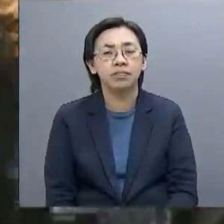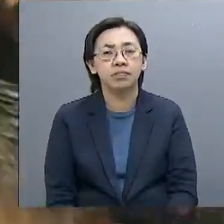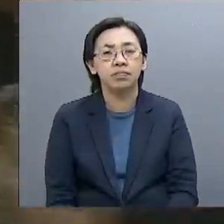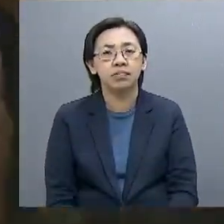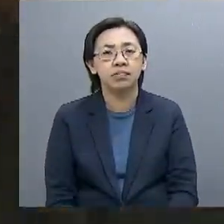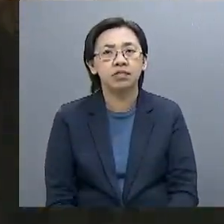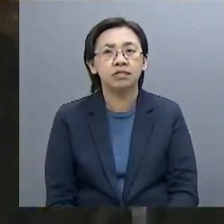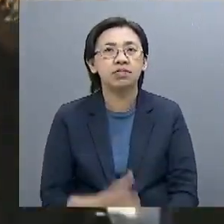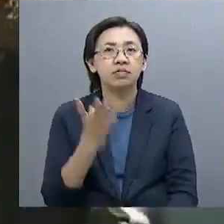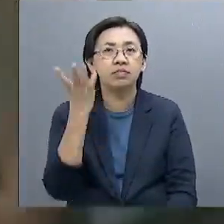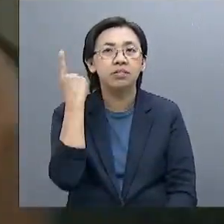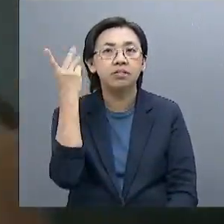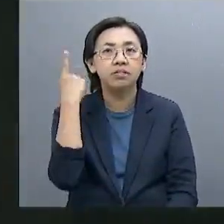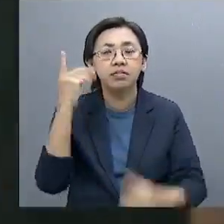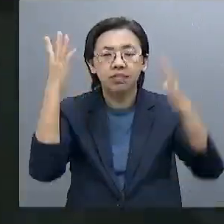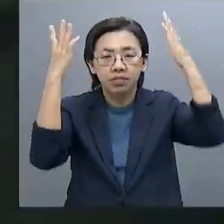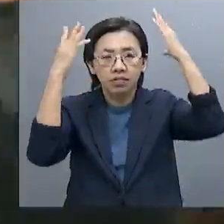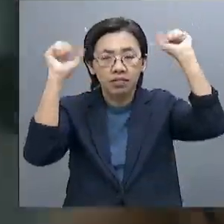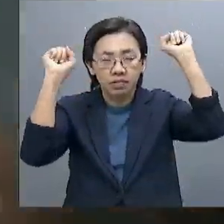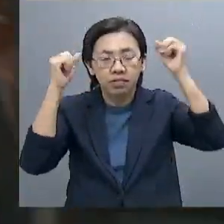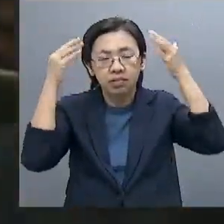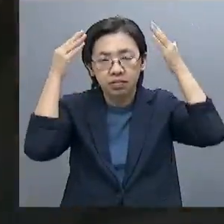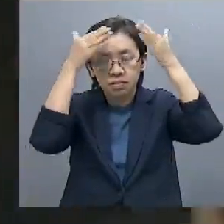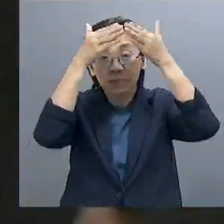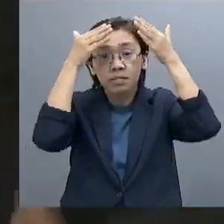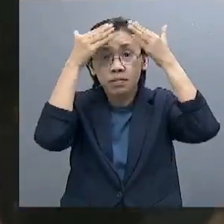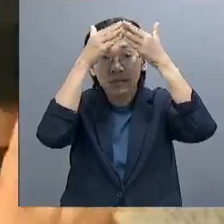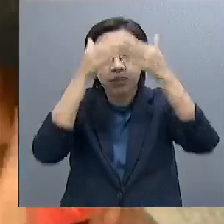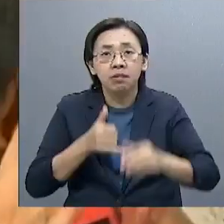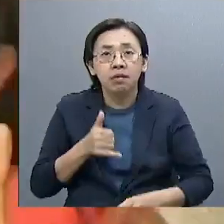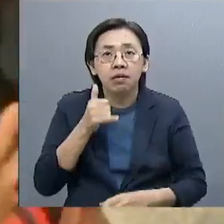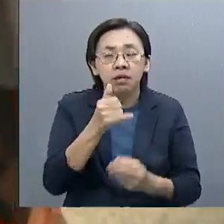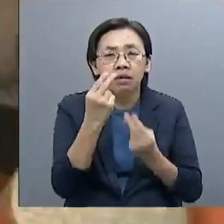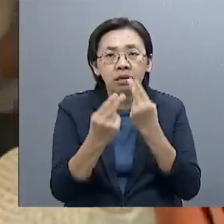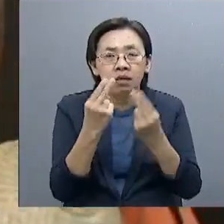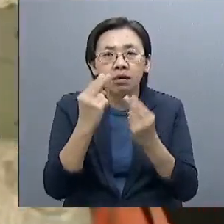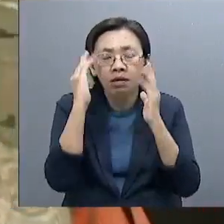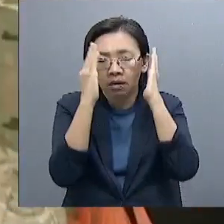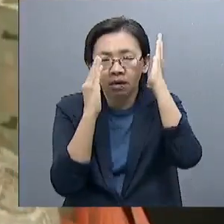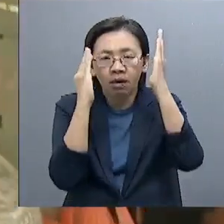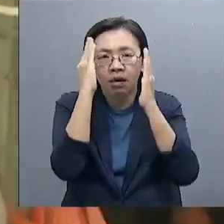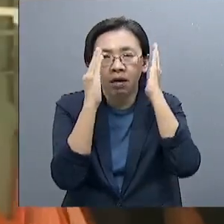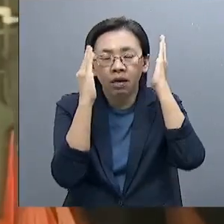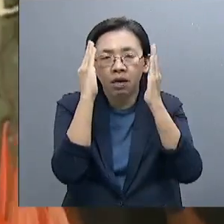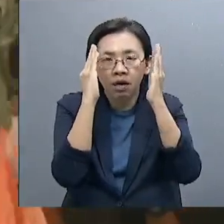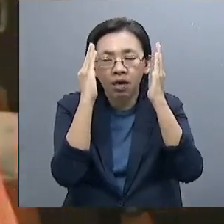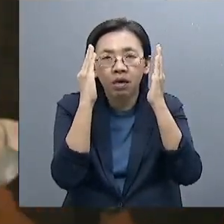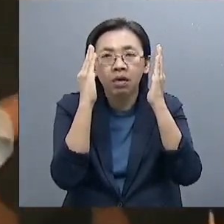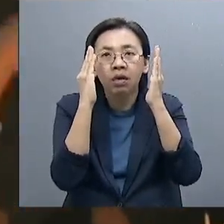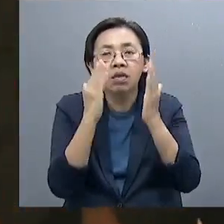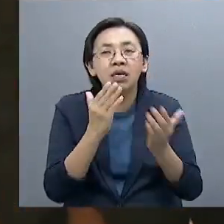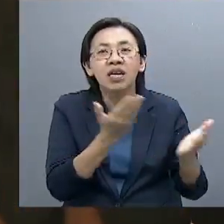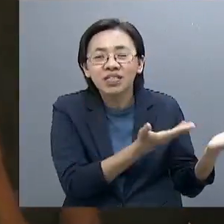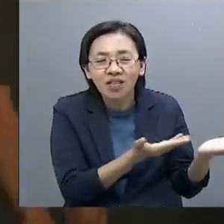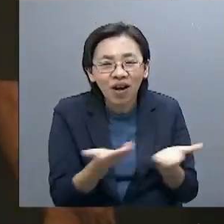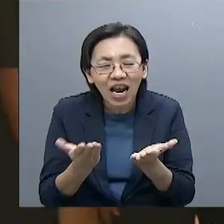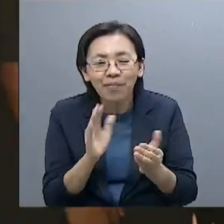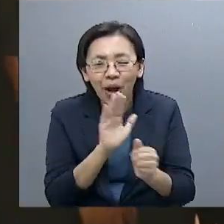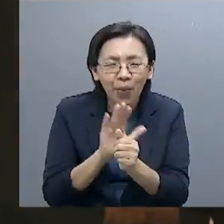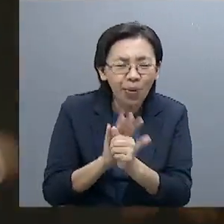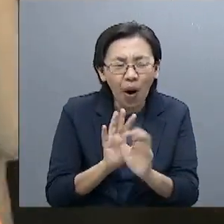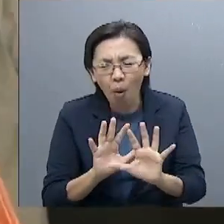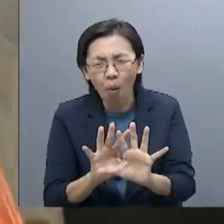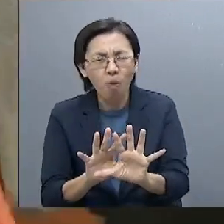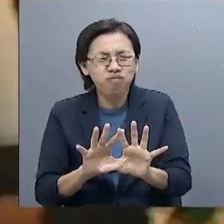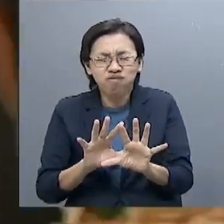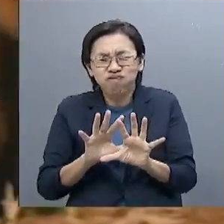เมื่อวานนี้ประธานาธิบดีของอินโดนีเซียนะคะได้เดินทางเยือนมาเลเซียค่ะบรรยากาศในการต้อนรับอบอุ่นอย่างที่เราเห็นอยู่ใน